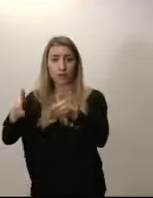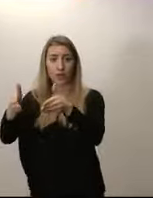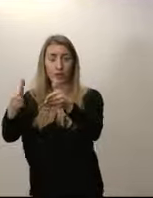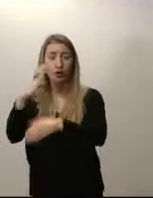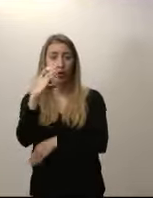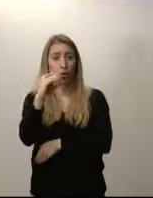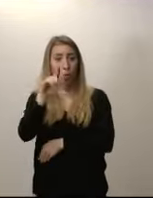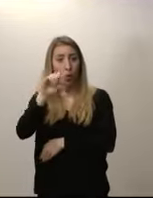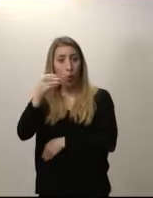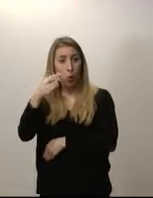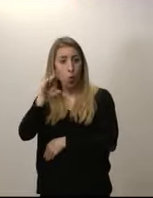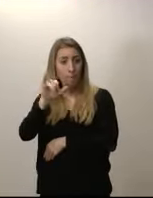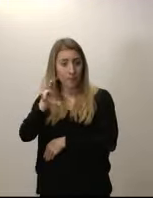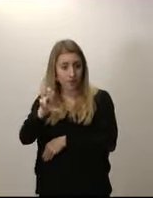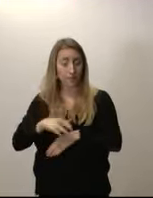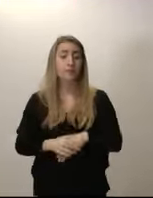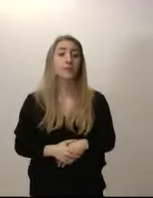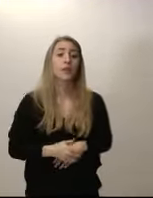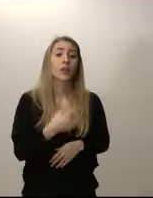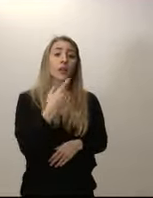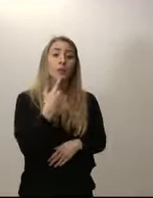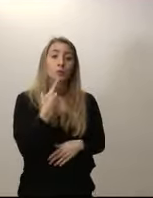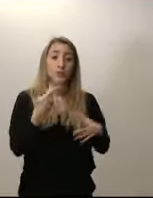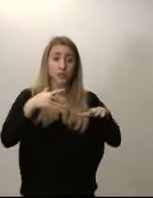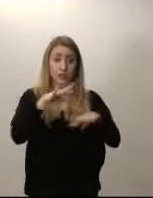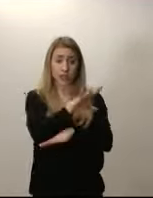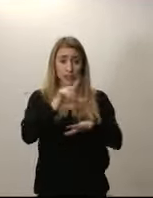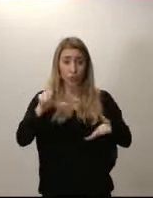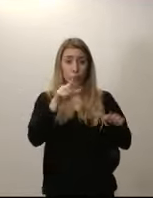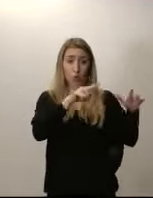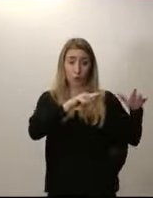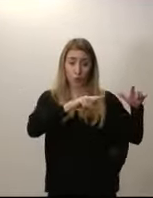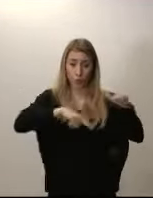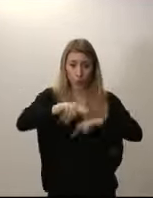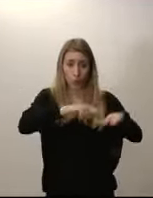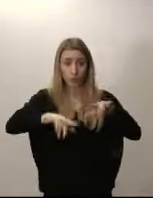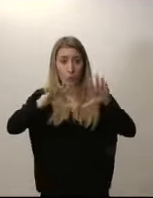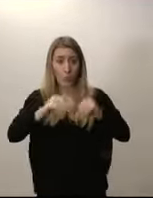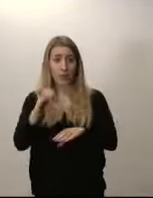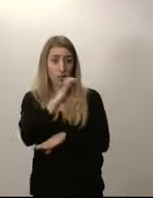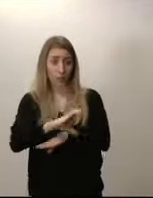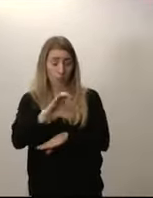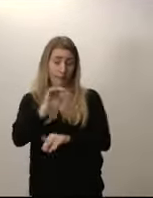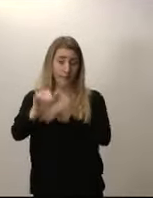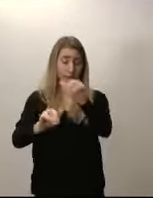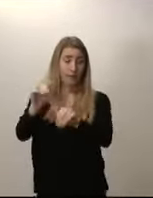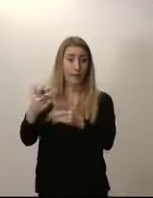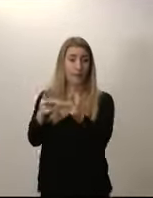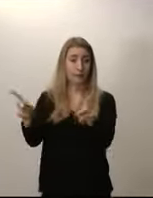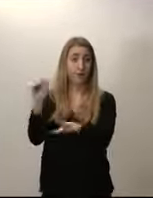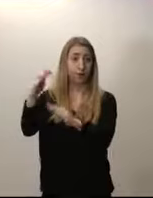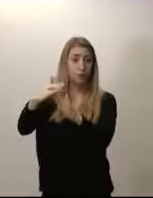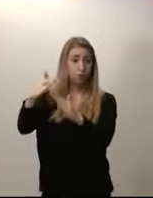de construction de 52 logements, 6 chemin du Colombier à Batigère Sarel, sollicite la ville de Thionville pour garantir à hauteur